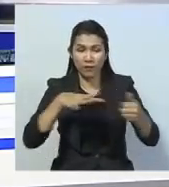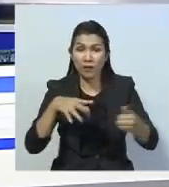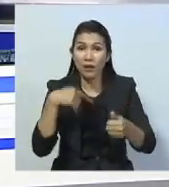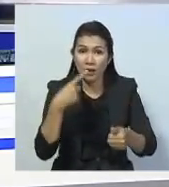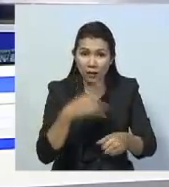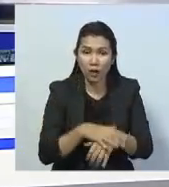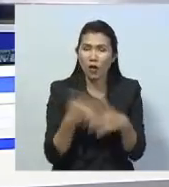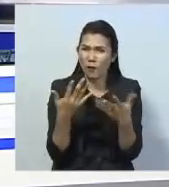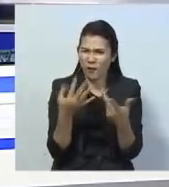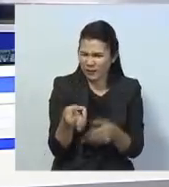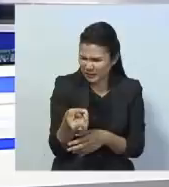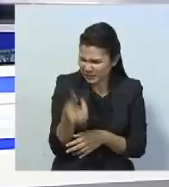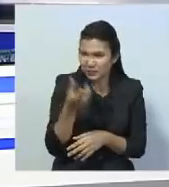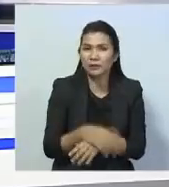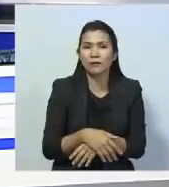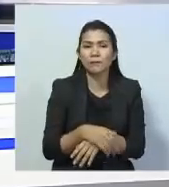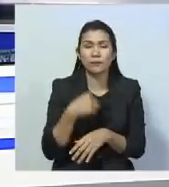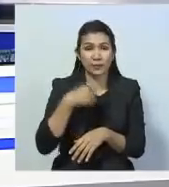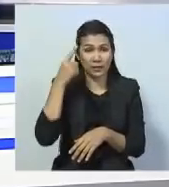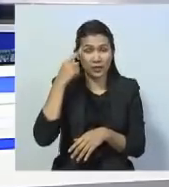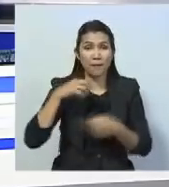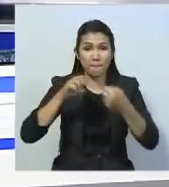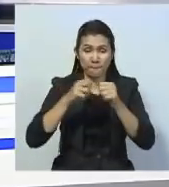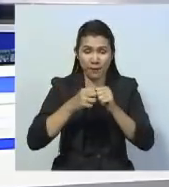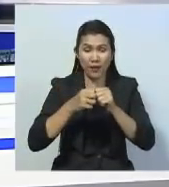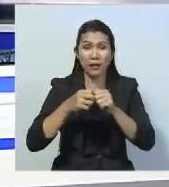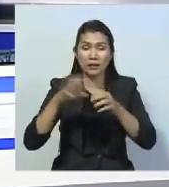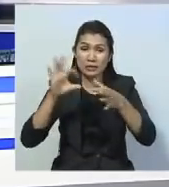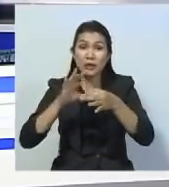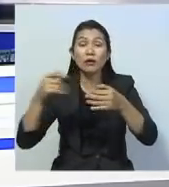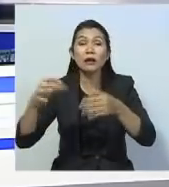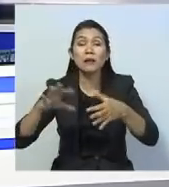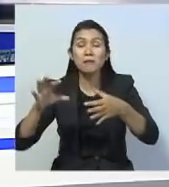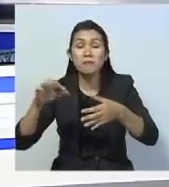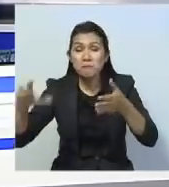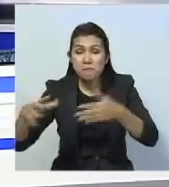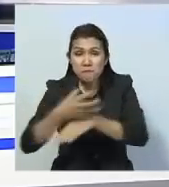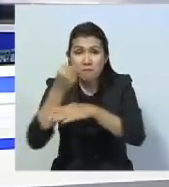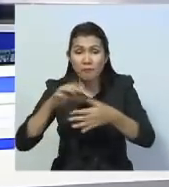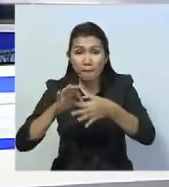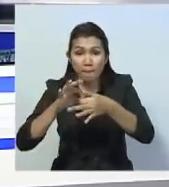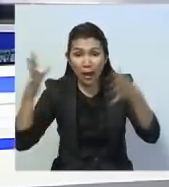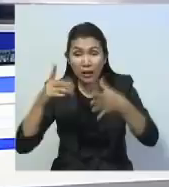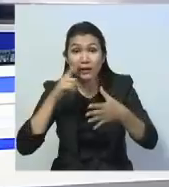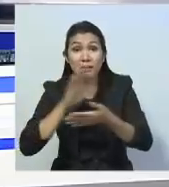คอะไรรอดูอีกนิดนึงเชื่อว่าถ้าเกิดว่าเดี๋ยวปลดล็อกทางการเมืองชัดเจนแน่นอน ค่ะก็กฎหมาย